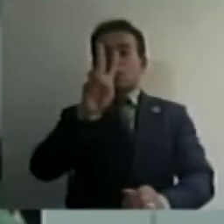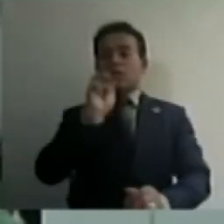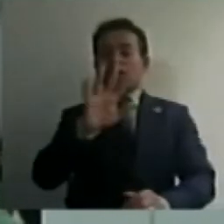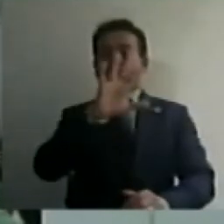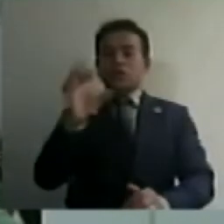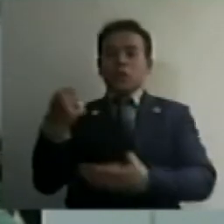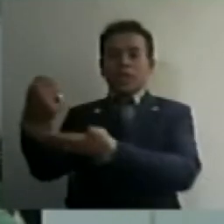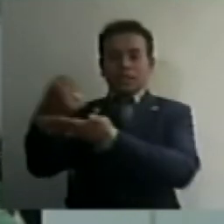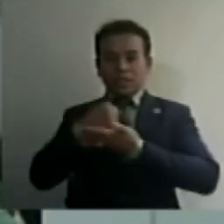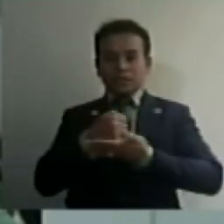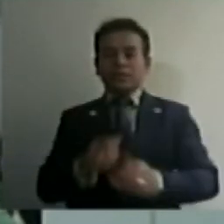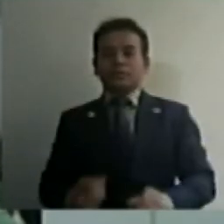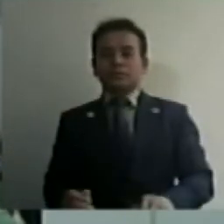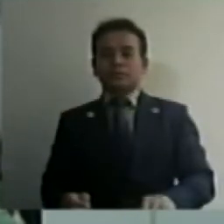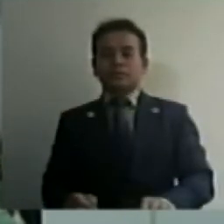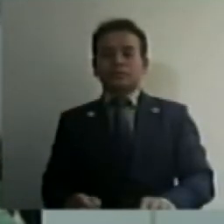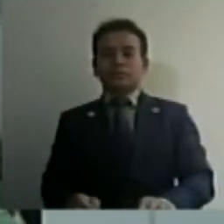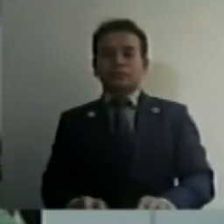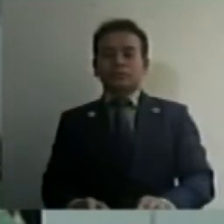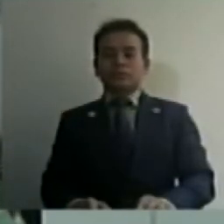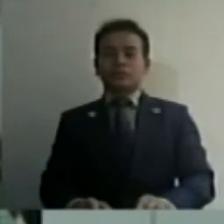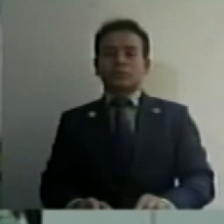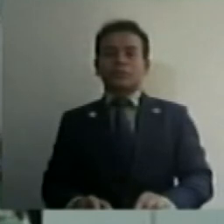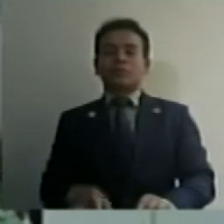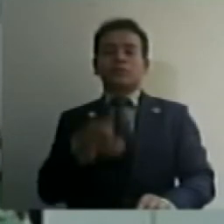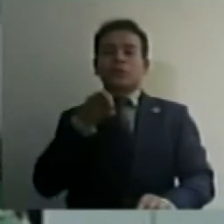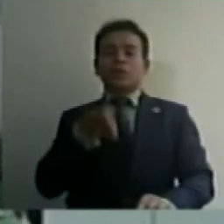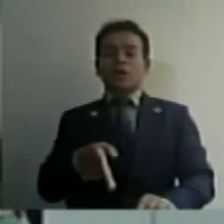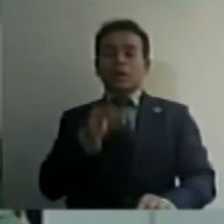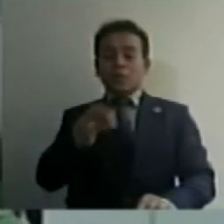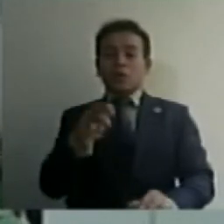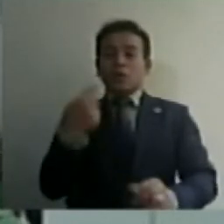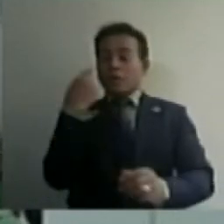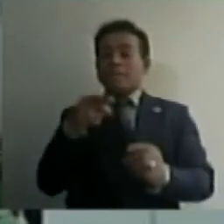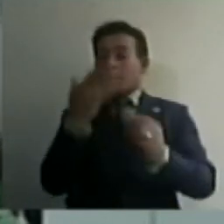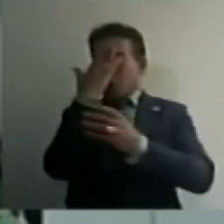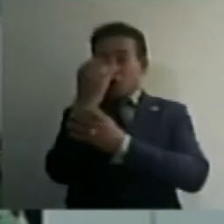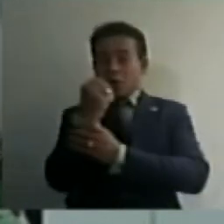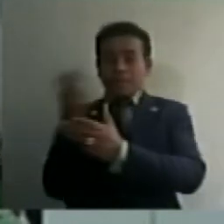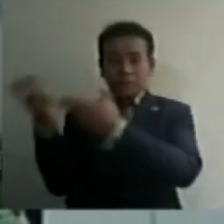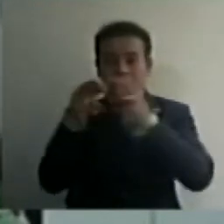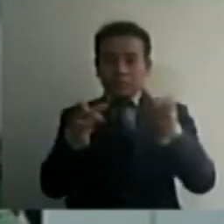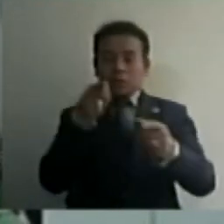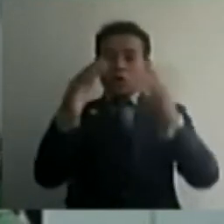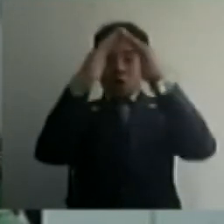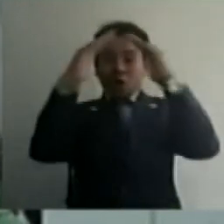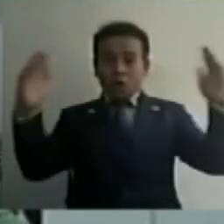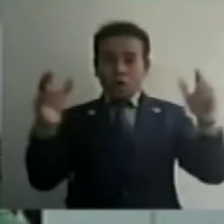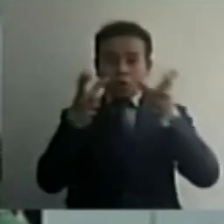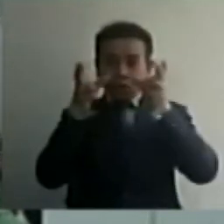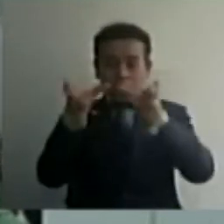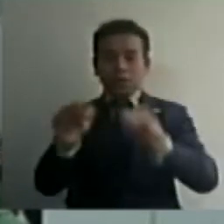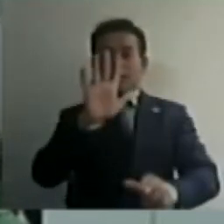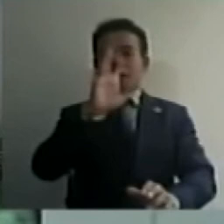আমাদের কোয়ারেন্টাইনে গত 24 ঘন্টায় হোম কোয়ারেন্টাইনে আছে 5,684 জন, এবং অদ্যাবধি